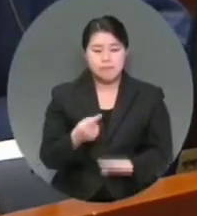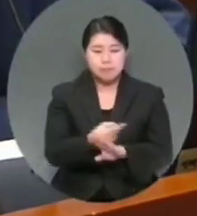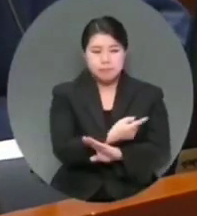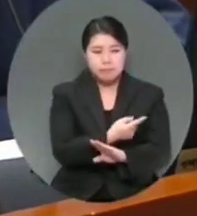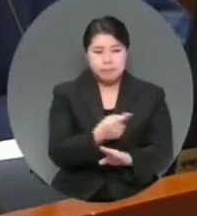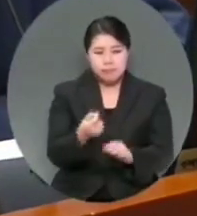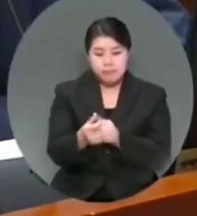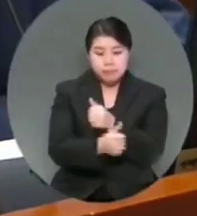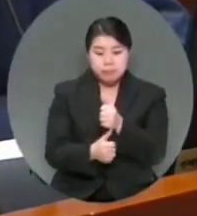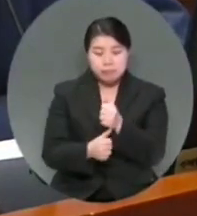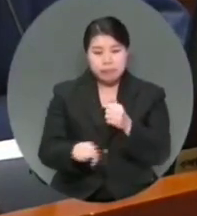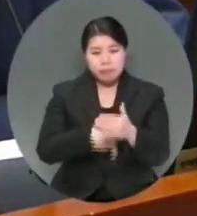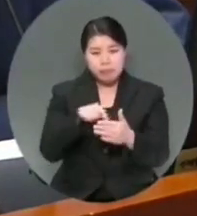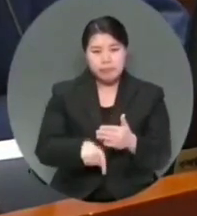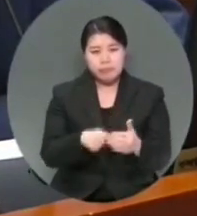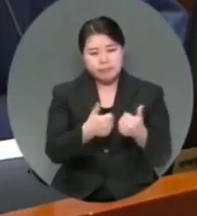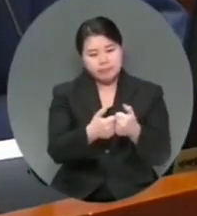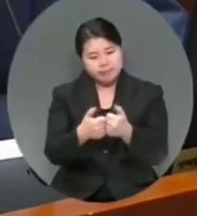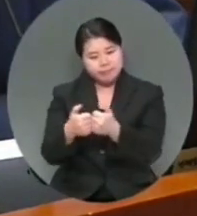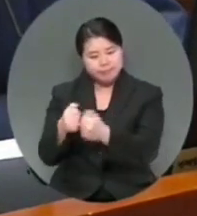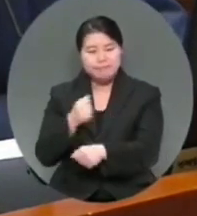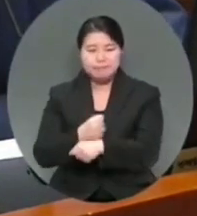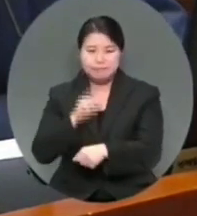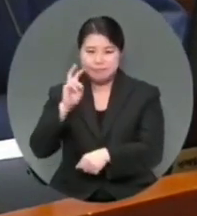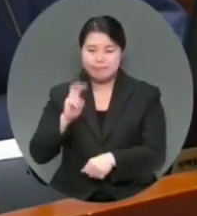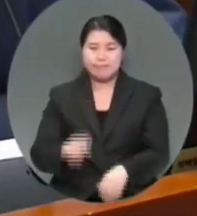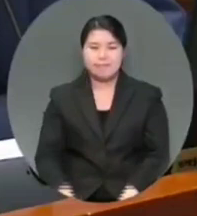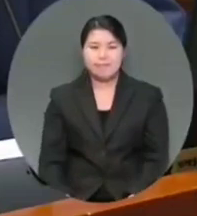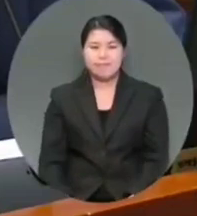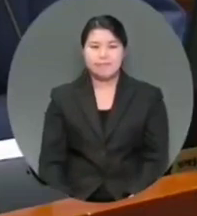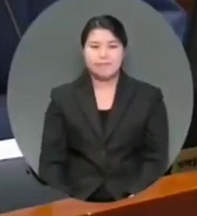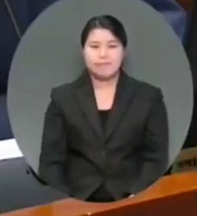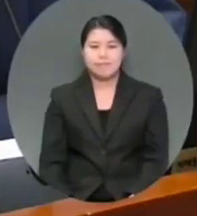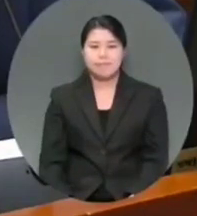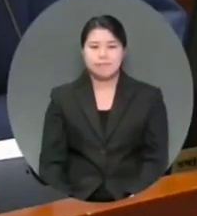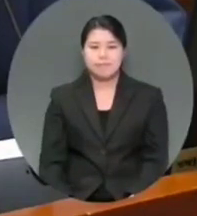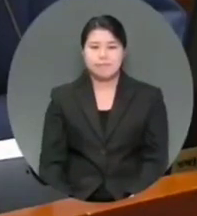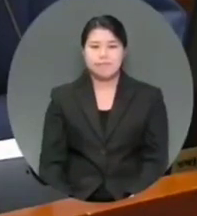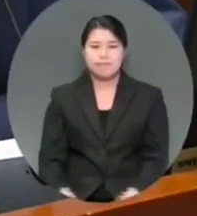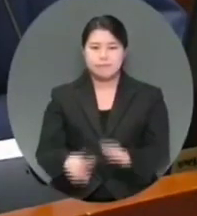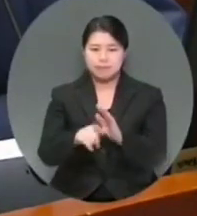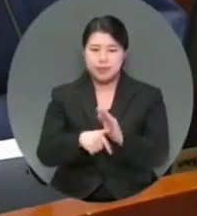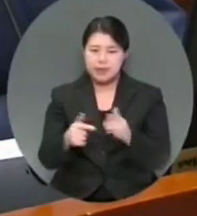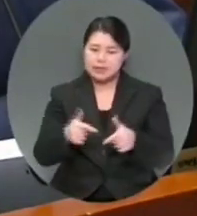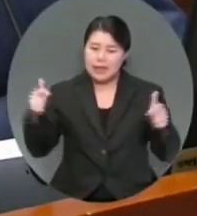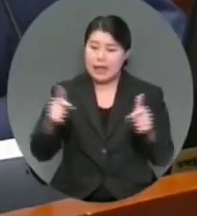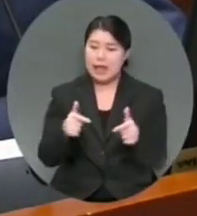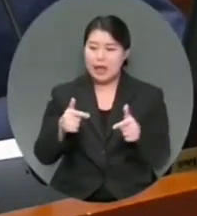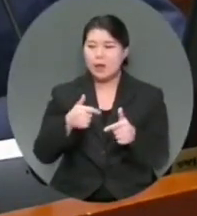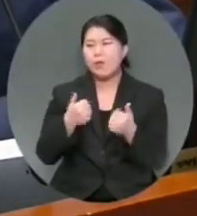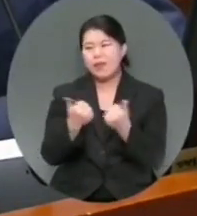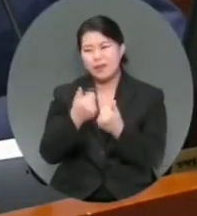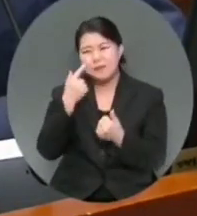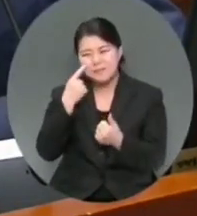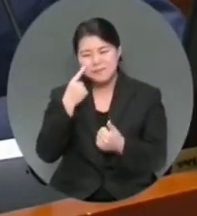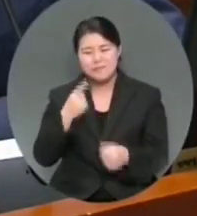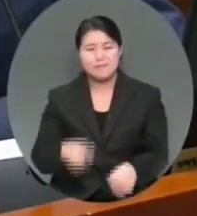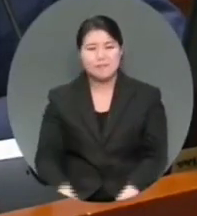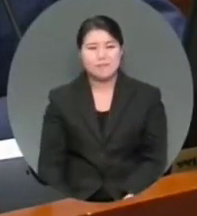등을 통해서 아주 개별 사업별로 이제 하실 거 아닙니까? 예, 그때 알겠습니다. 사업을 두고 정감을 논의를 하시죠.